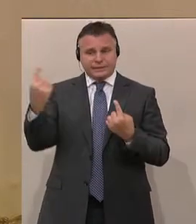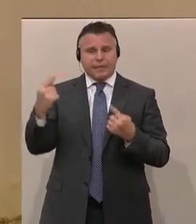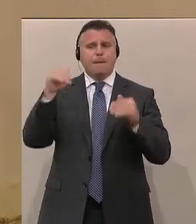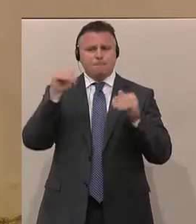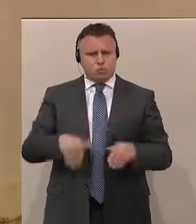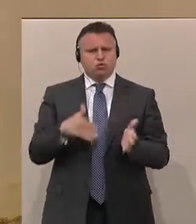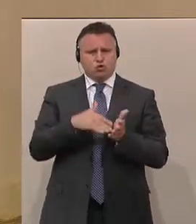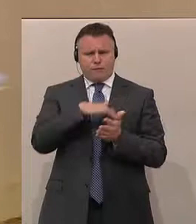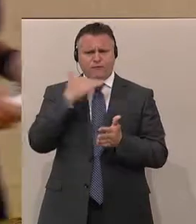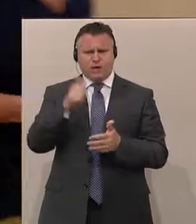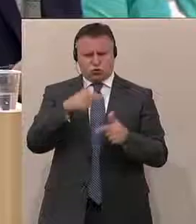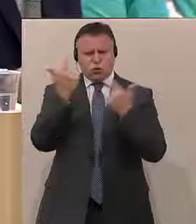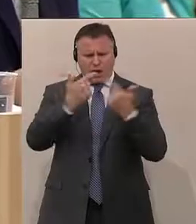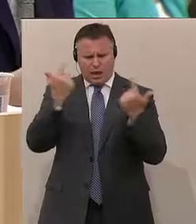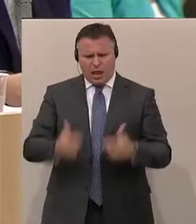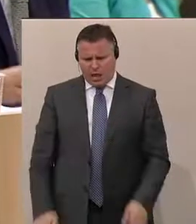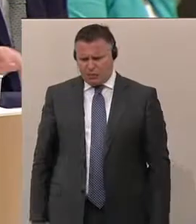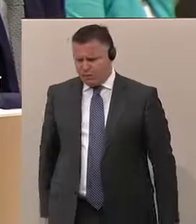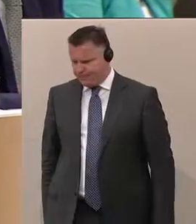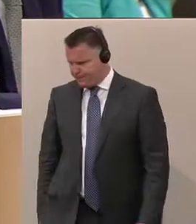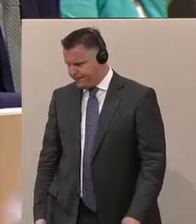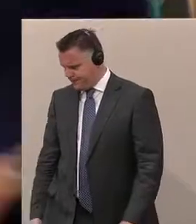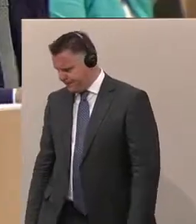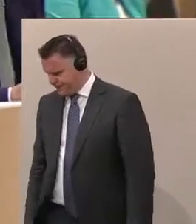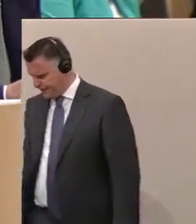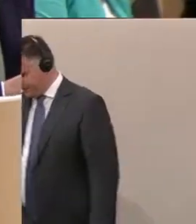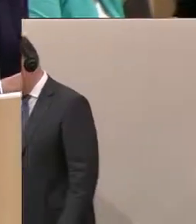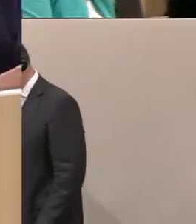einiges an Erklärungsbedarf. Auch Claudia Gammann von den